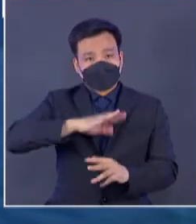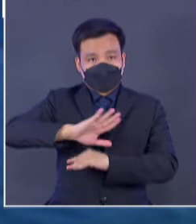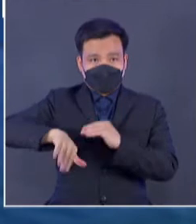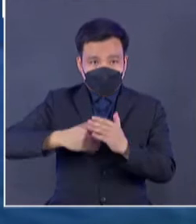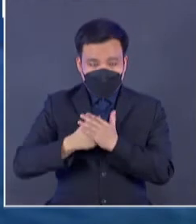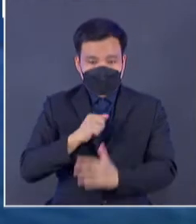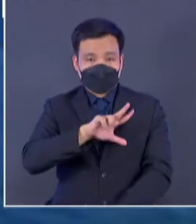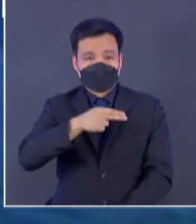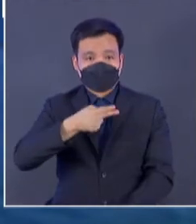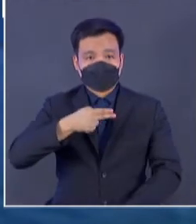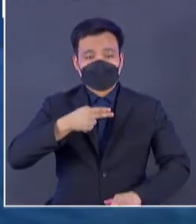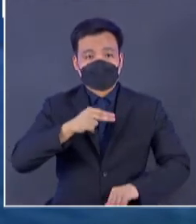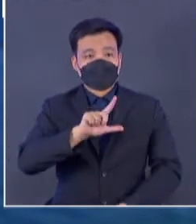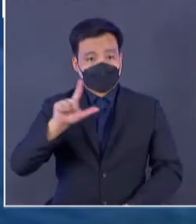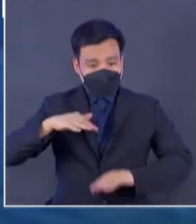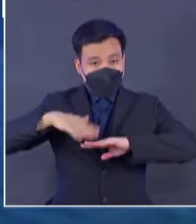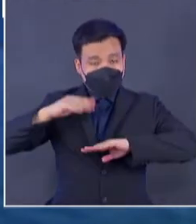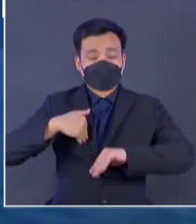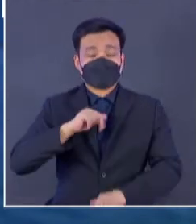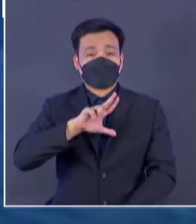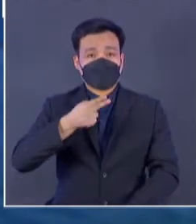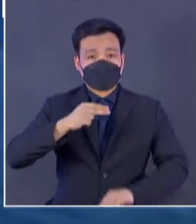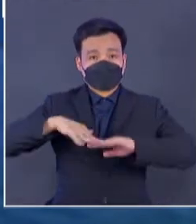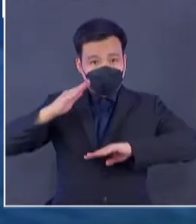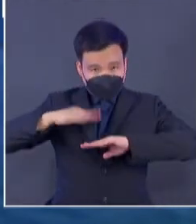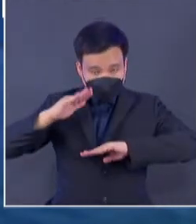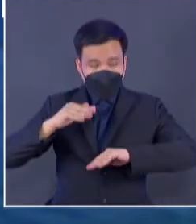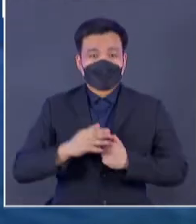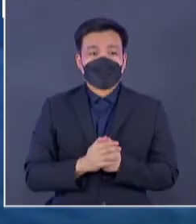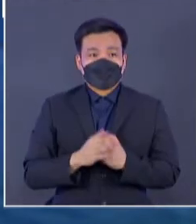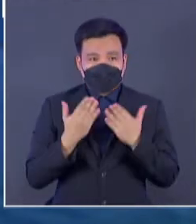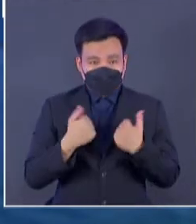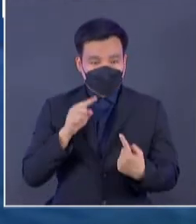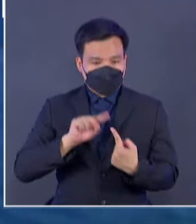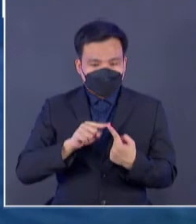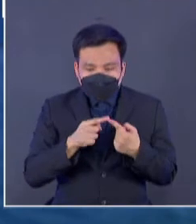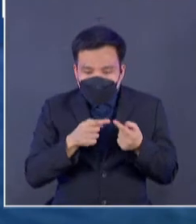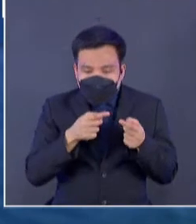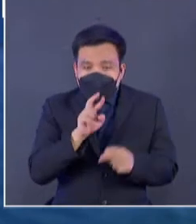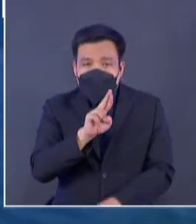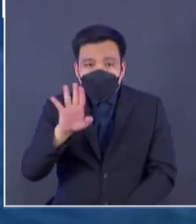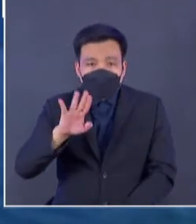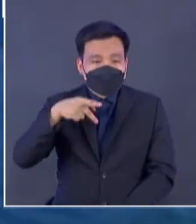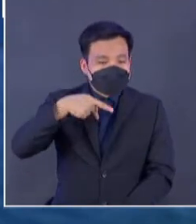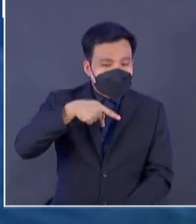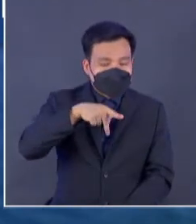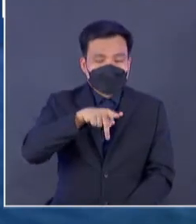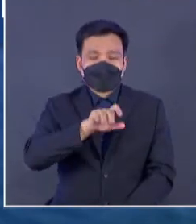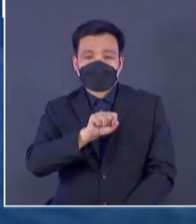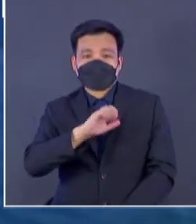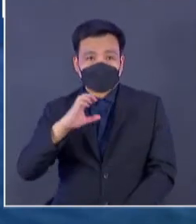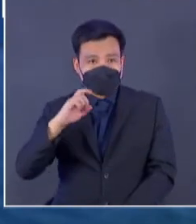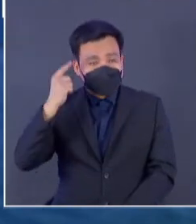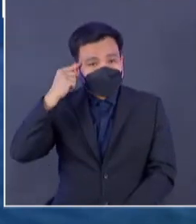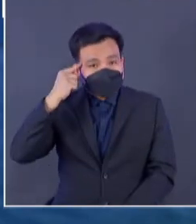ตารางกิโลเมตรนั้นจะดำเนินการภายใต้ระบบแบ่งปันผลผลิตว่าพีเอสซีครับซึ่งเป็นเช่นเดียวกับแหล่งเอราวัณและบงกช